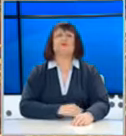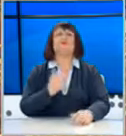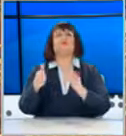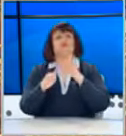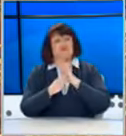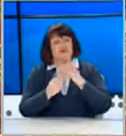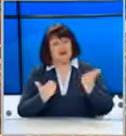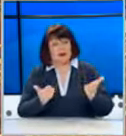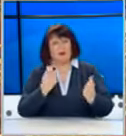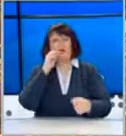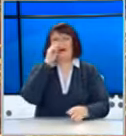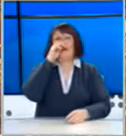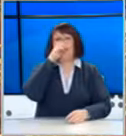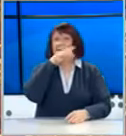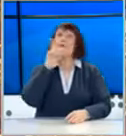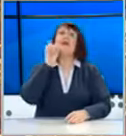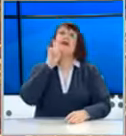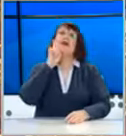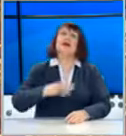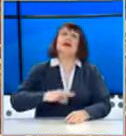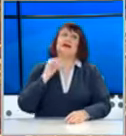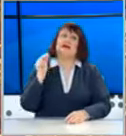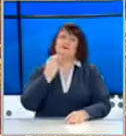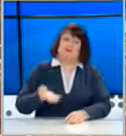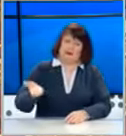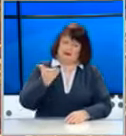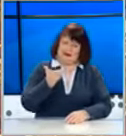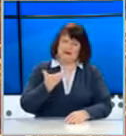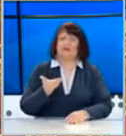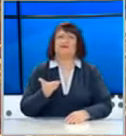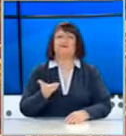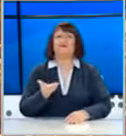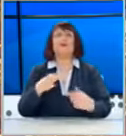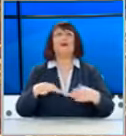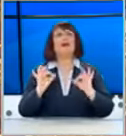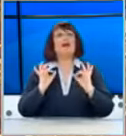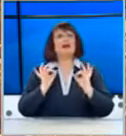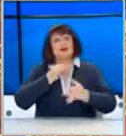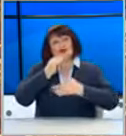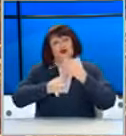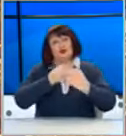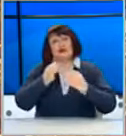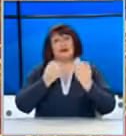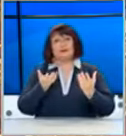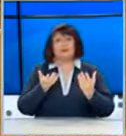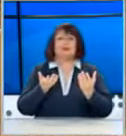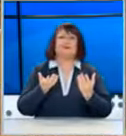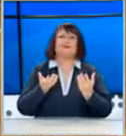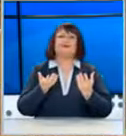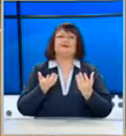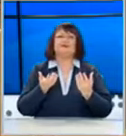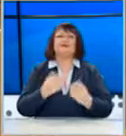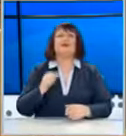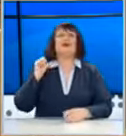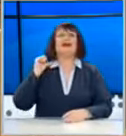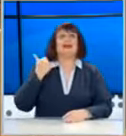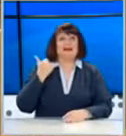Κύριε Πρόεδρε, κυρίες και κύριοι συνάδελφοι, θα ξεκινήσω την ομιλία μου με τη